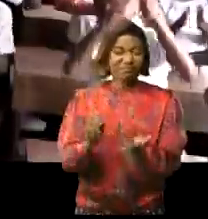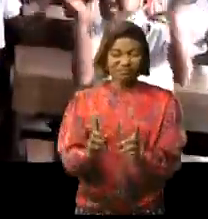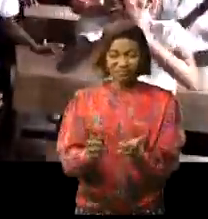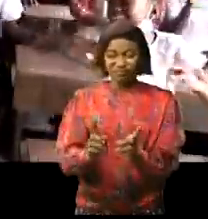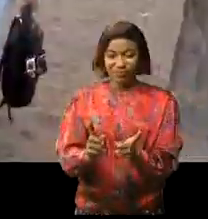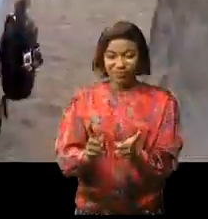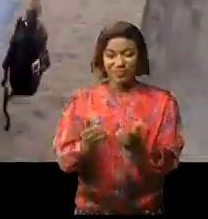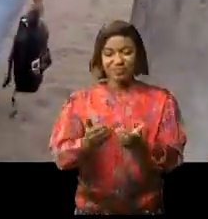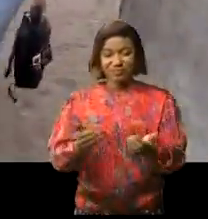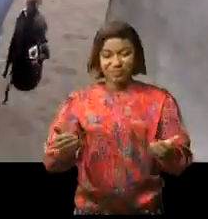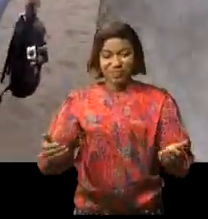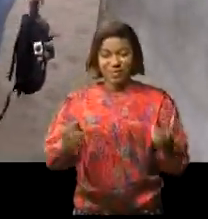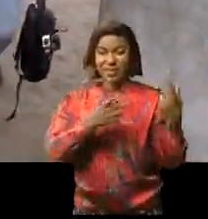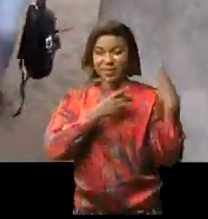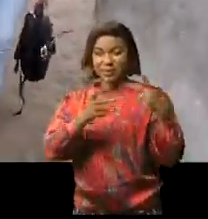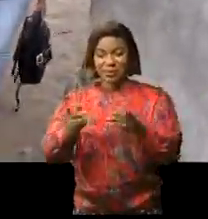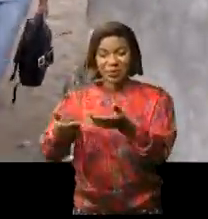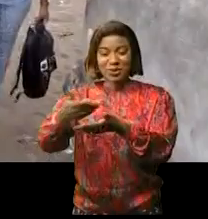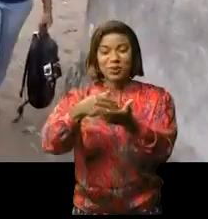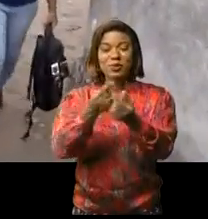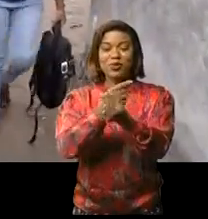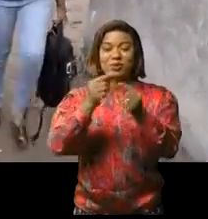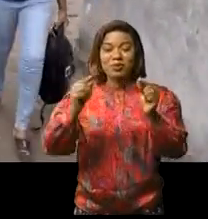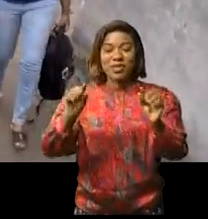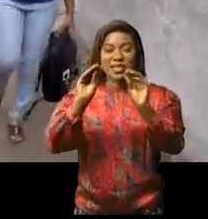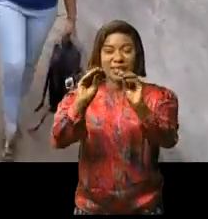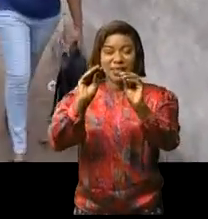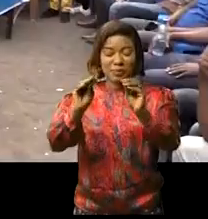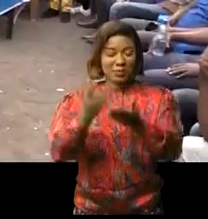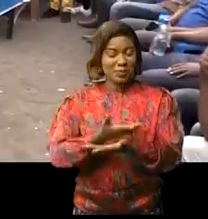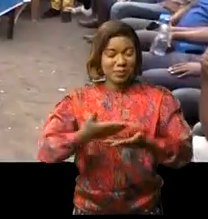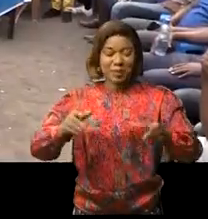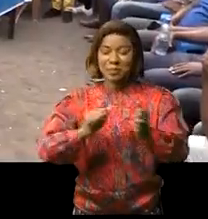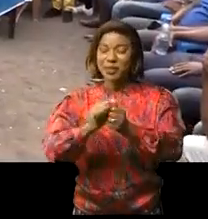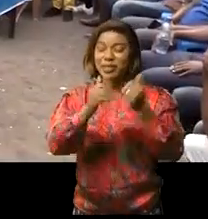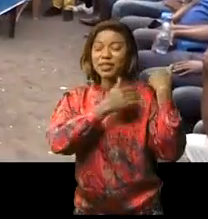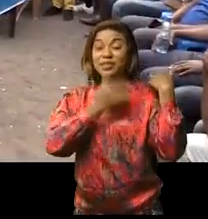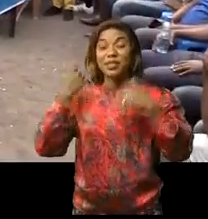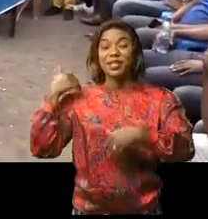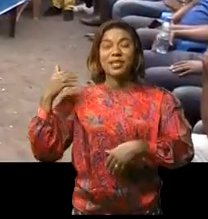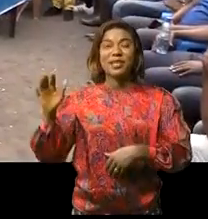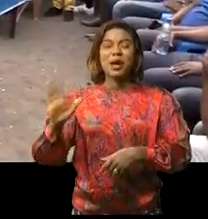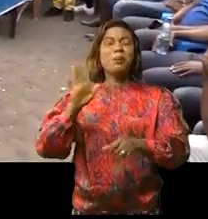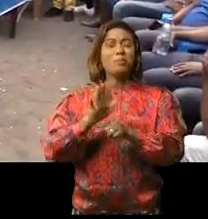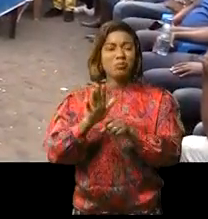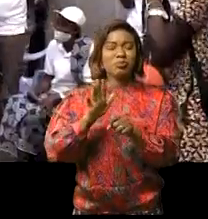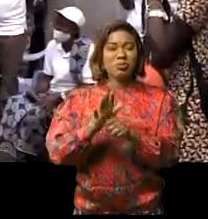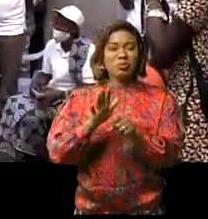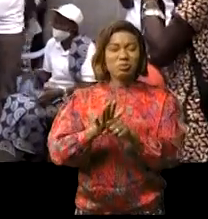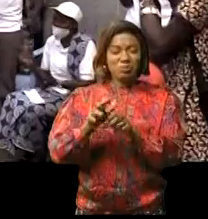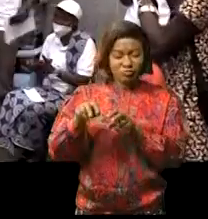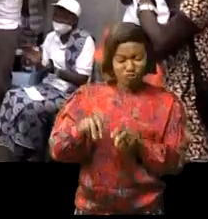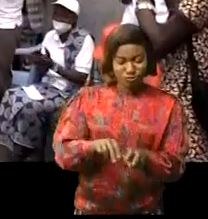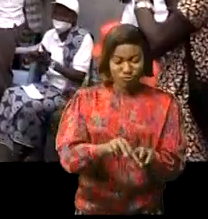sociale d'enfants. Depuis l'instauration de la gratuité de l'enseignement primaire par les chefs de l'État, de nombreuses initiatives viennent en